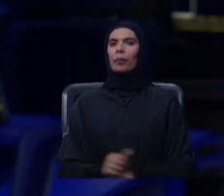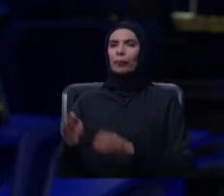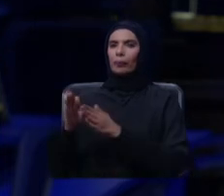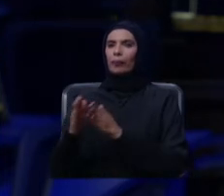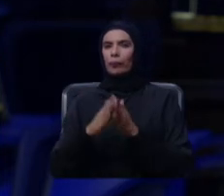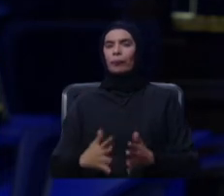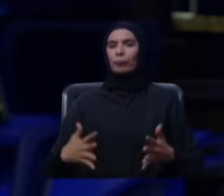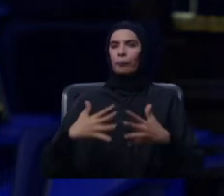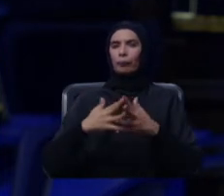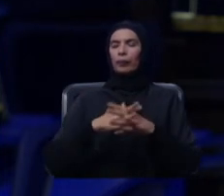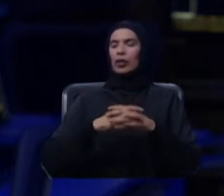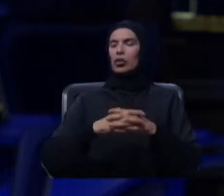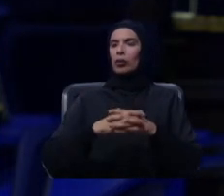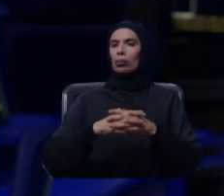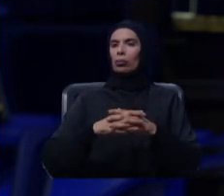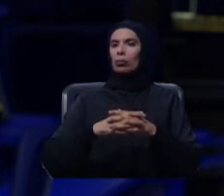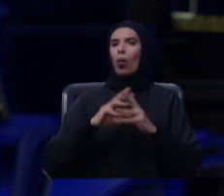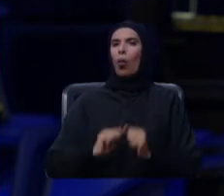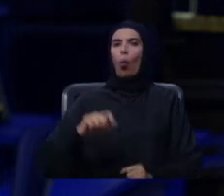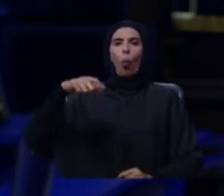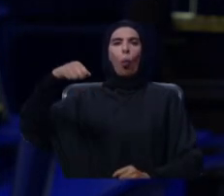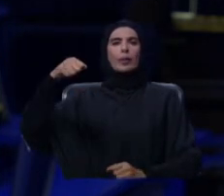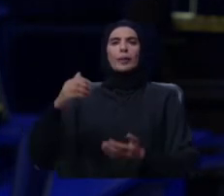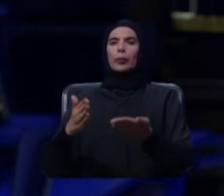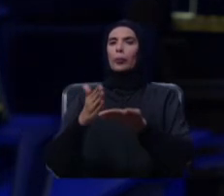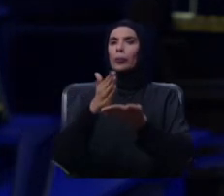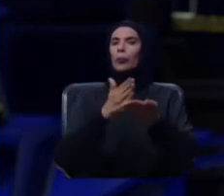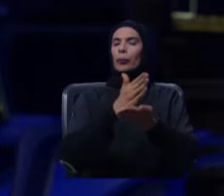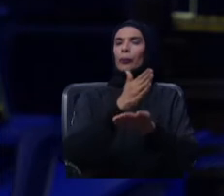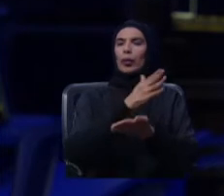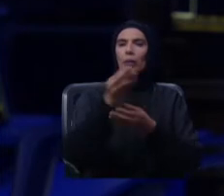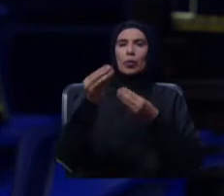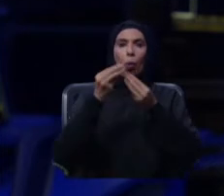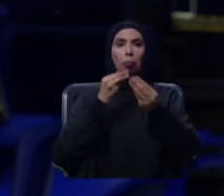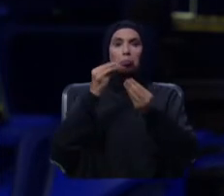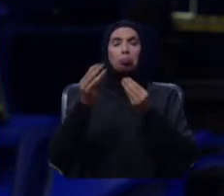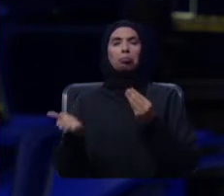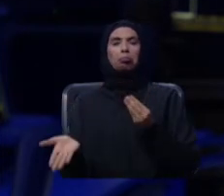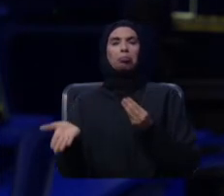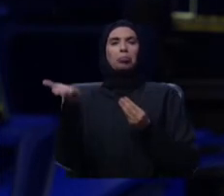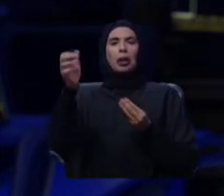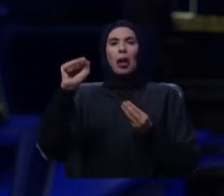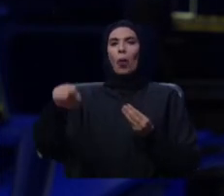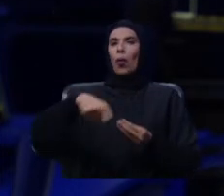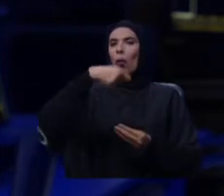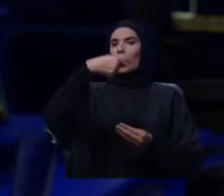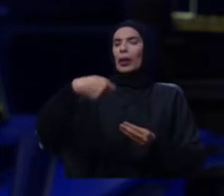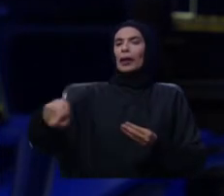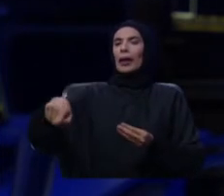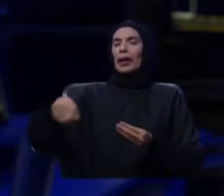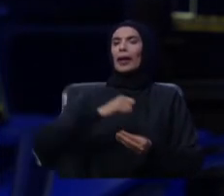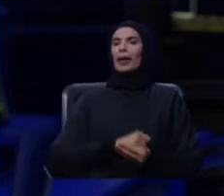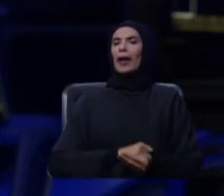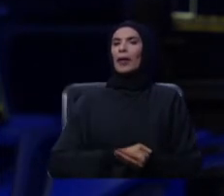شارك معالي الشيخ خالد بن أحمد بن محمد الخليفة وزير الخارجية في الحوار رفيع المستوى بشأن التمويل من أجل التنمية والذي